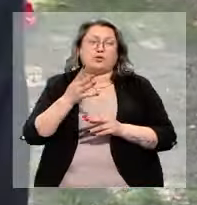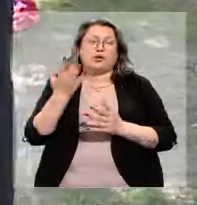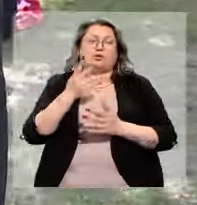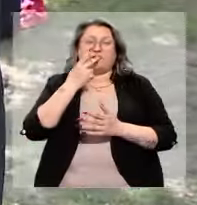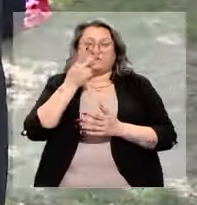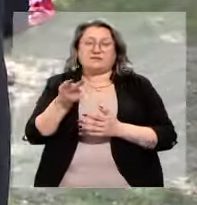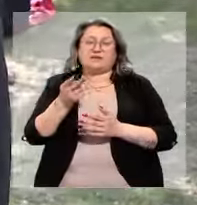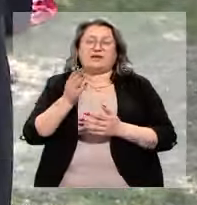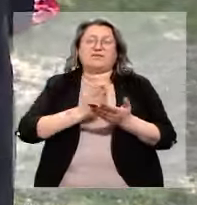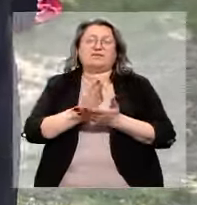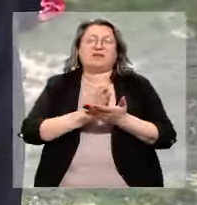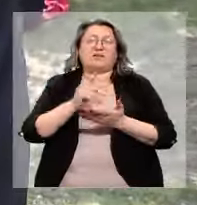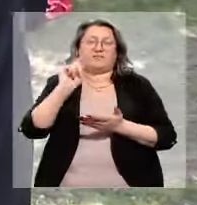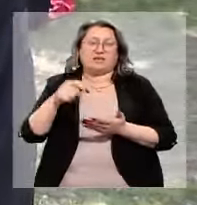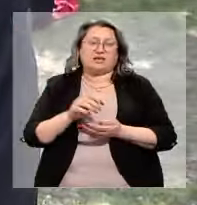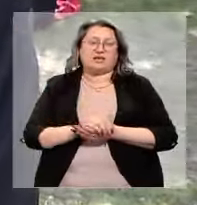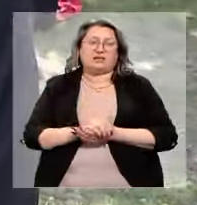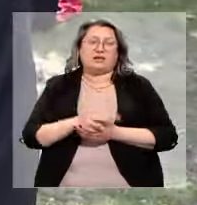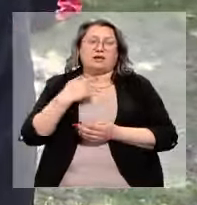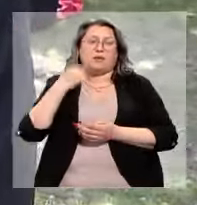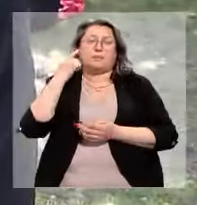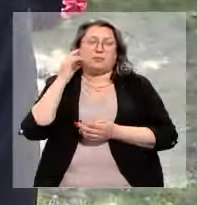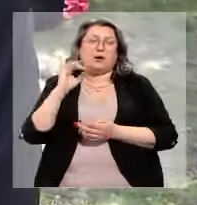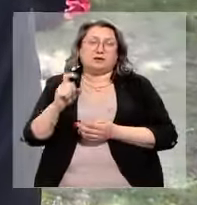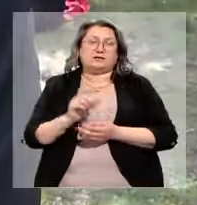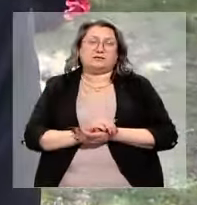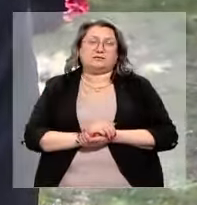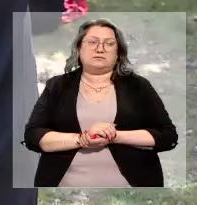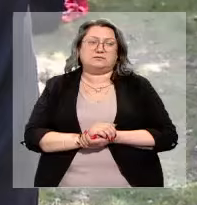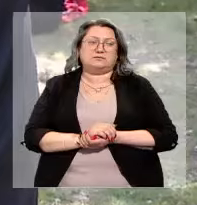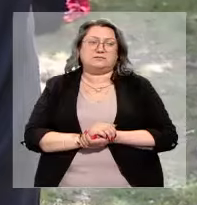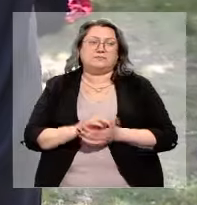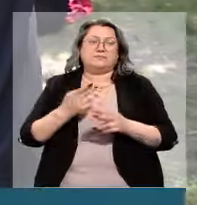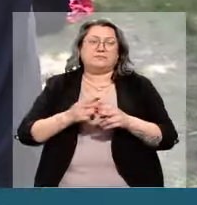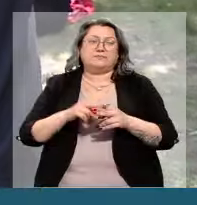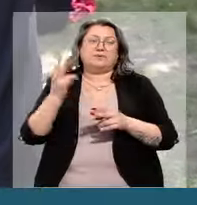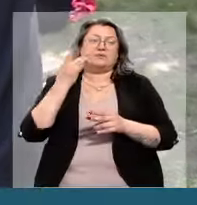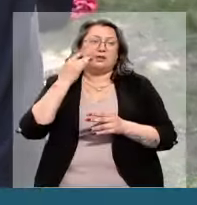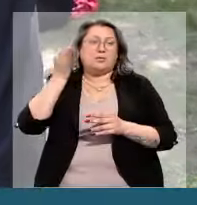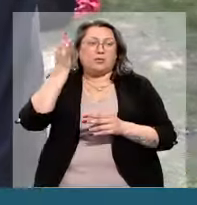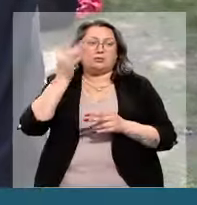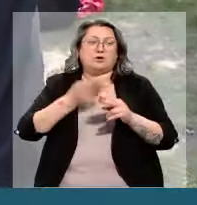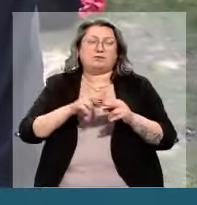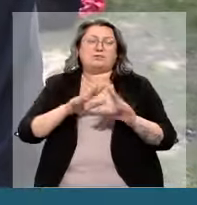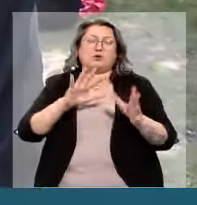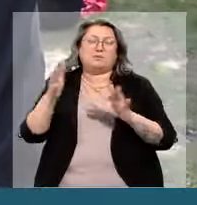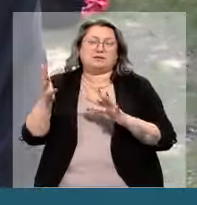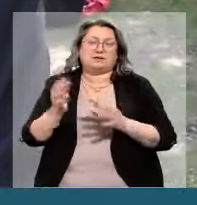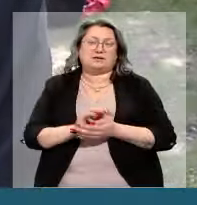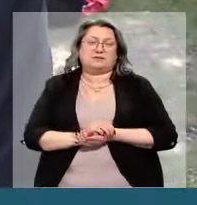видели ветераны Великой Отечественной войны, я понимаю их. Поэтому надо всегда помнить о этих